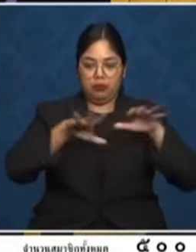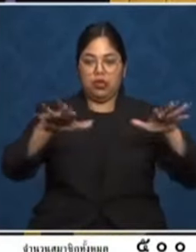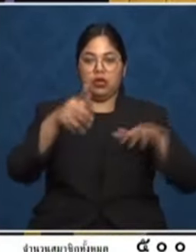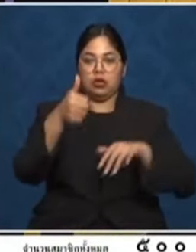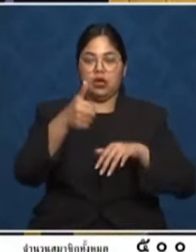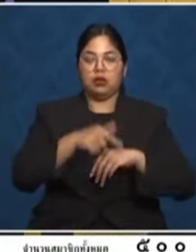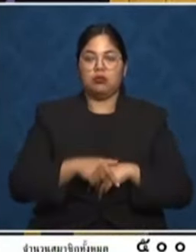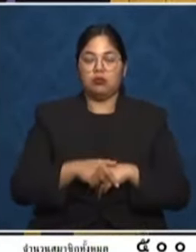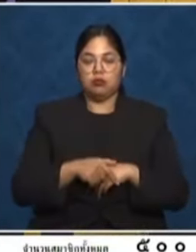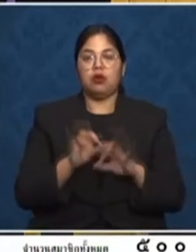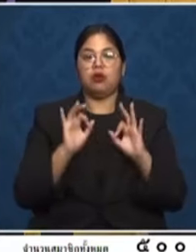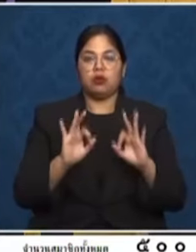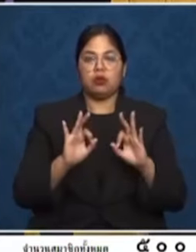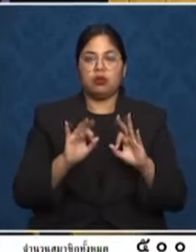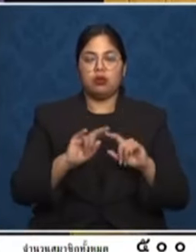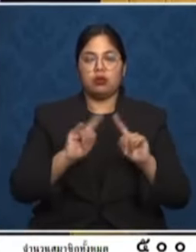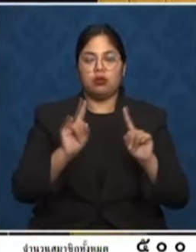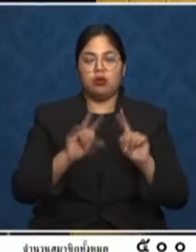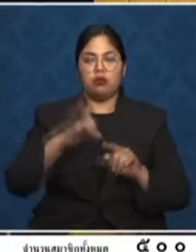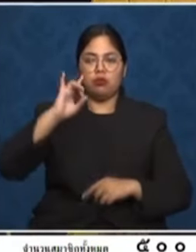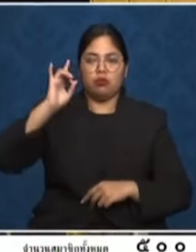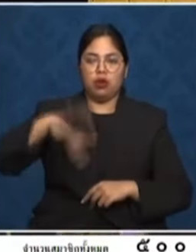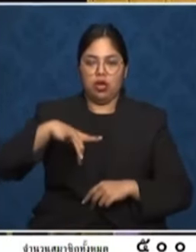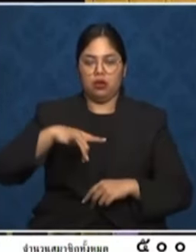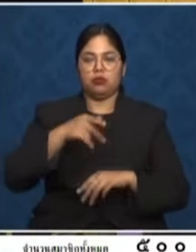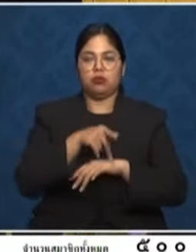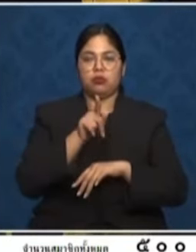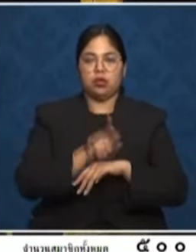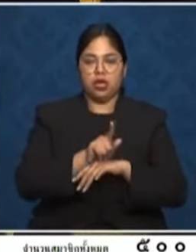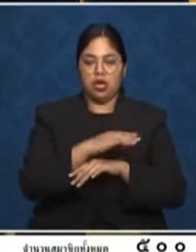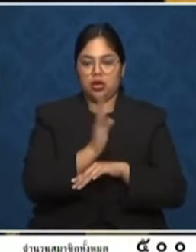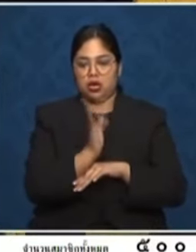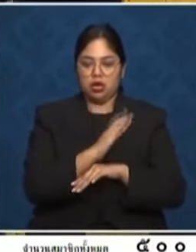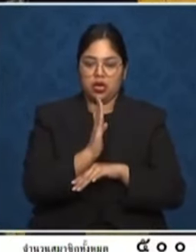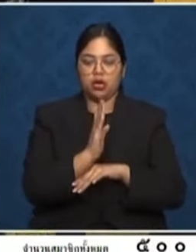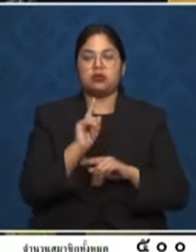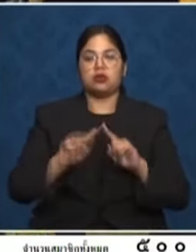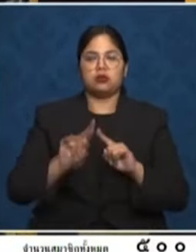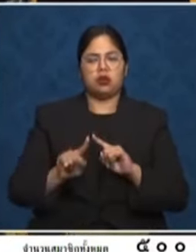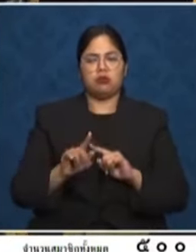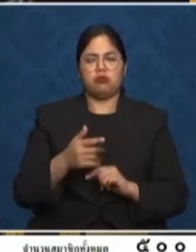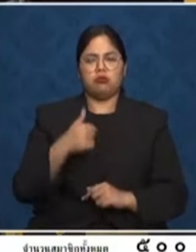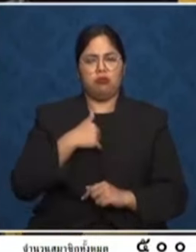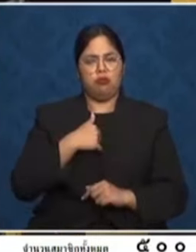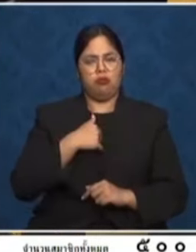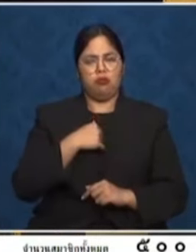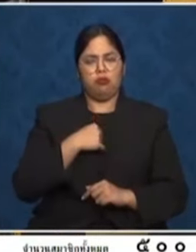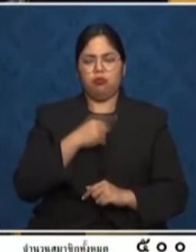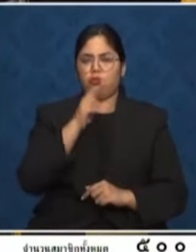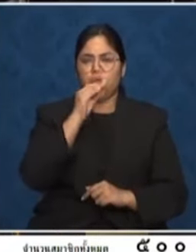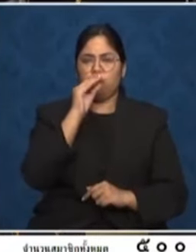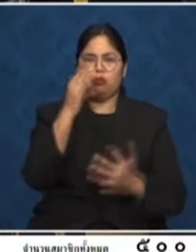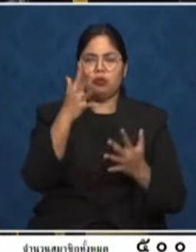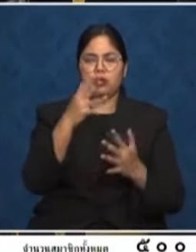ผมไมติดใจแตถาพระทานบอกวา่าหารุแรงวพระทานรั่เยีงผมว่าผมไมได้พูดระเรพระทานรั่เยีง